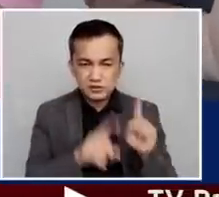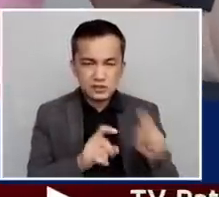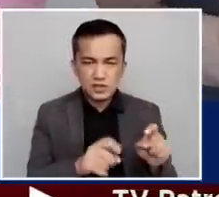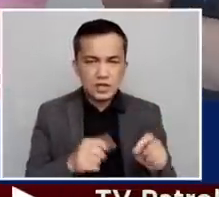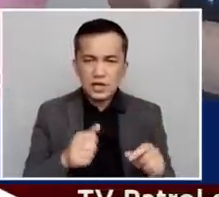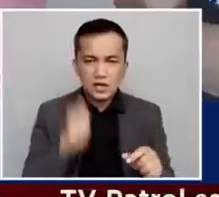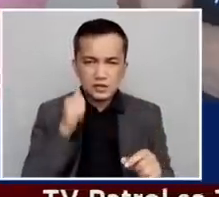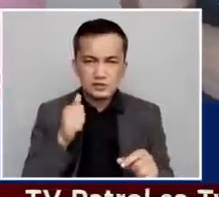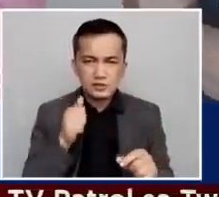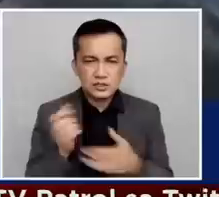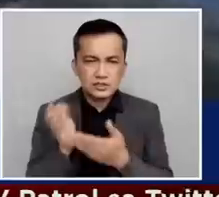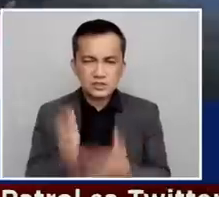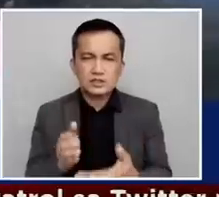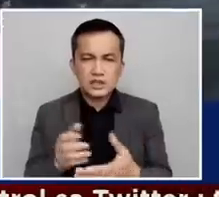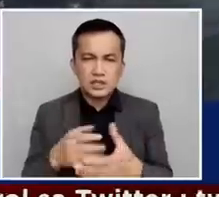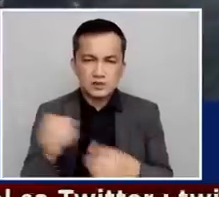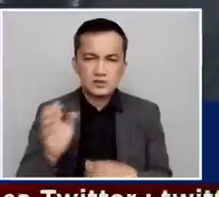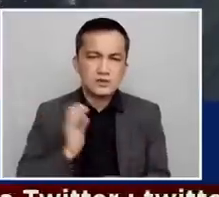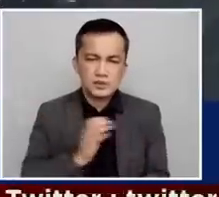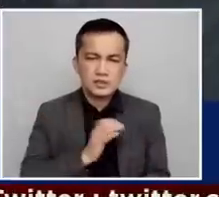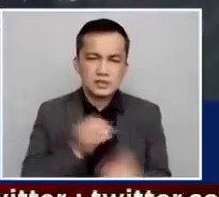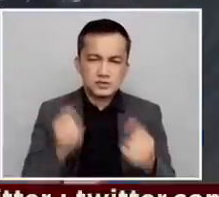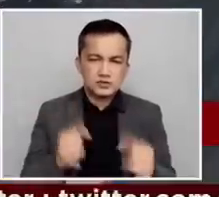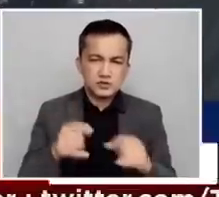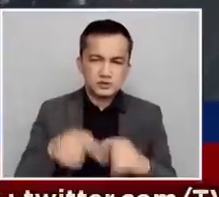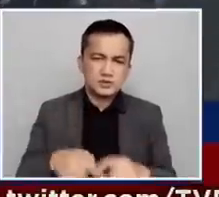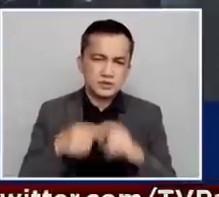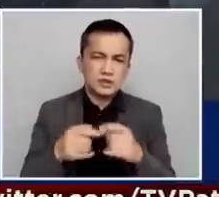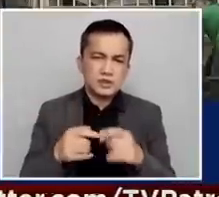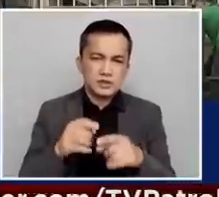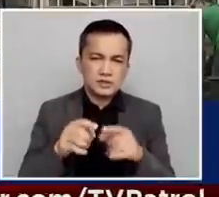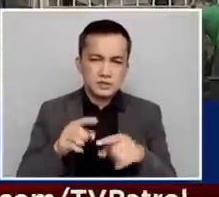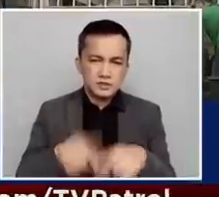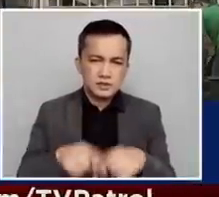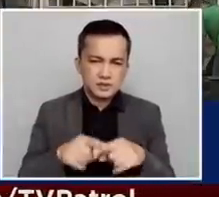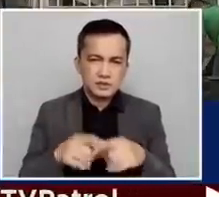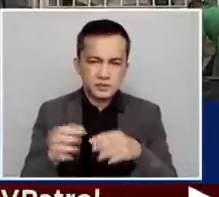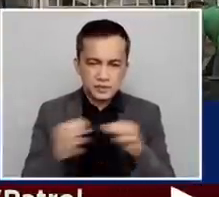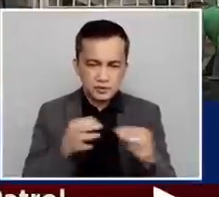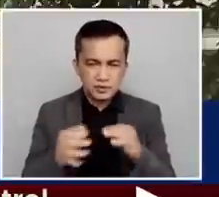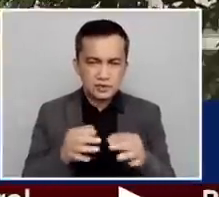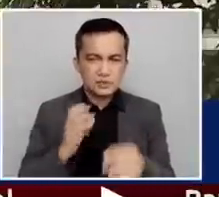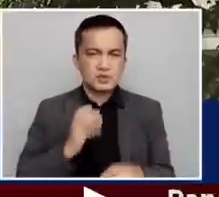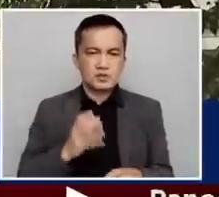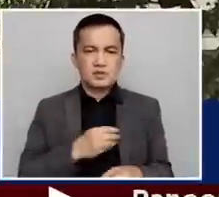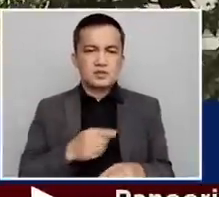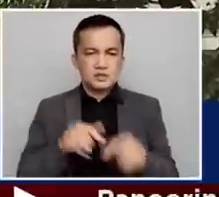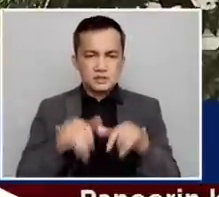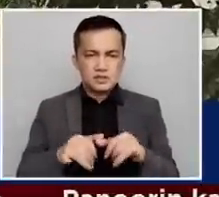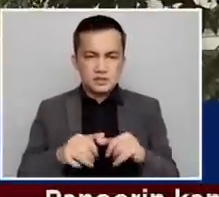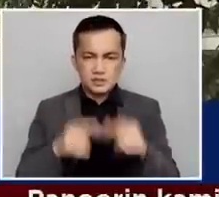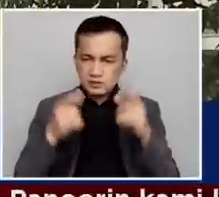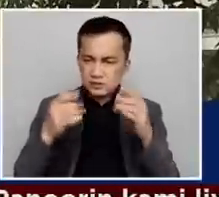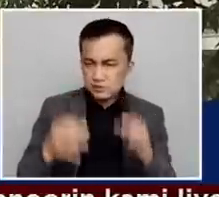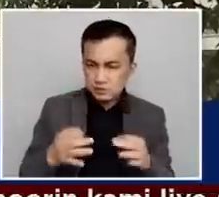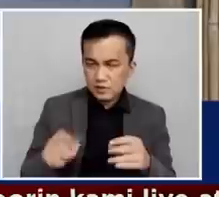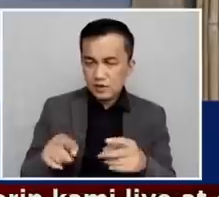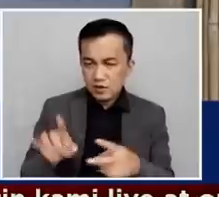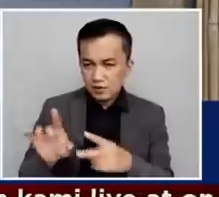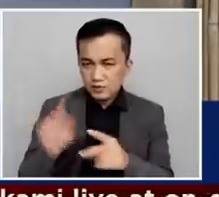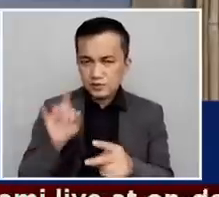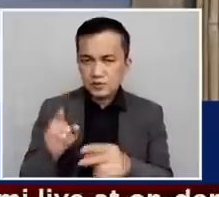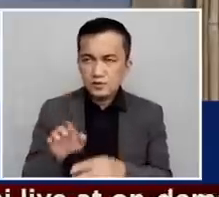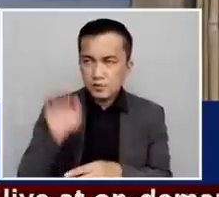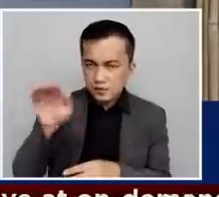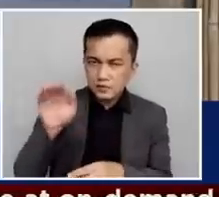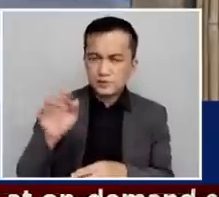ang issue ng suspension. Pero depende sa paliwanag ng komite, nananatiling option ang pagdulog sa Korte Suprema.